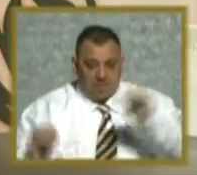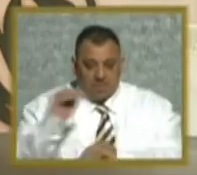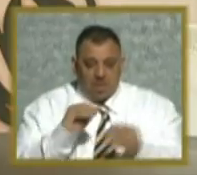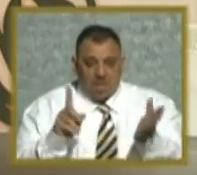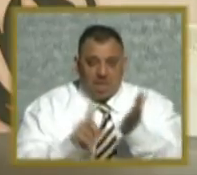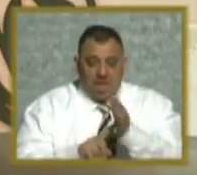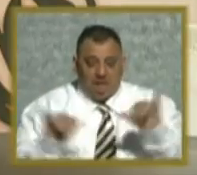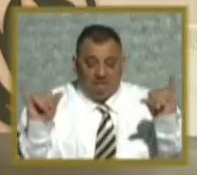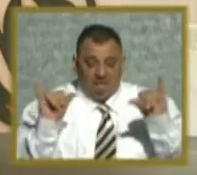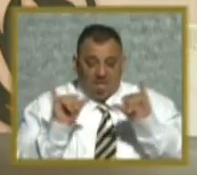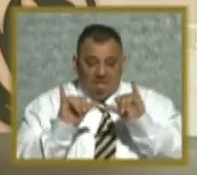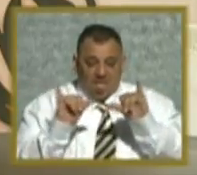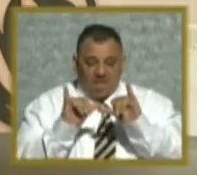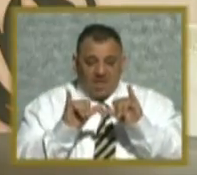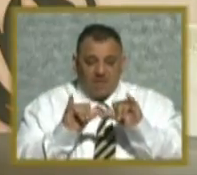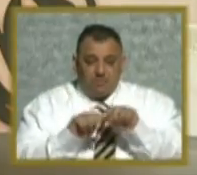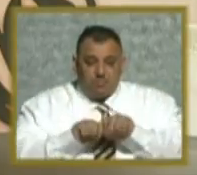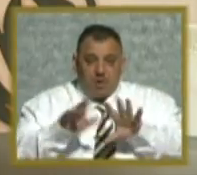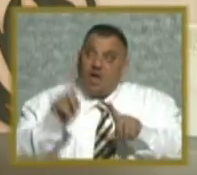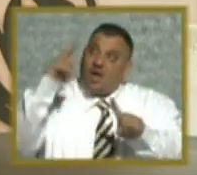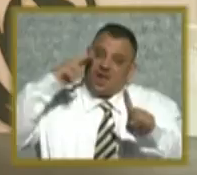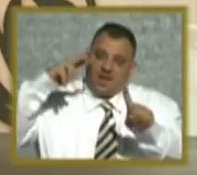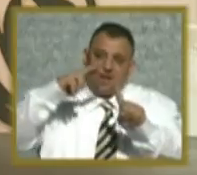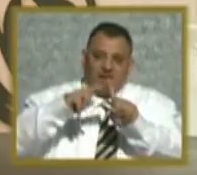هذه أن تمرر على الناس فالله جل